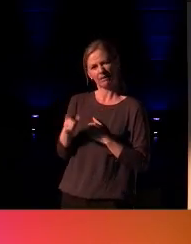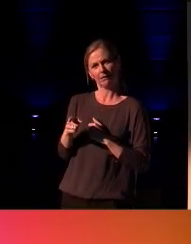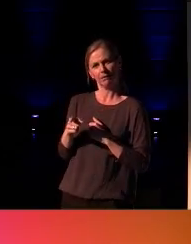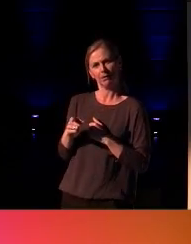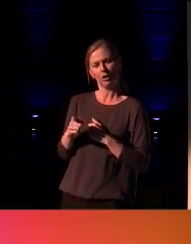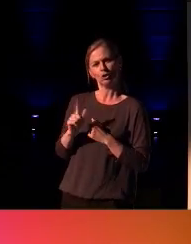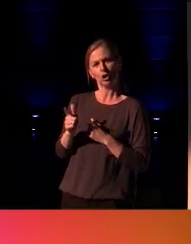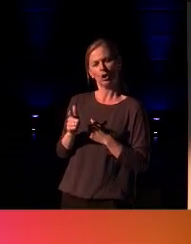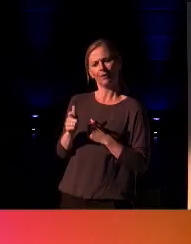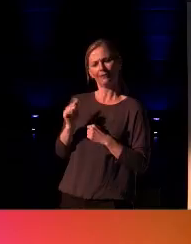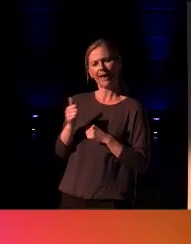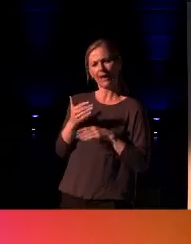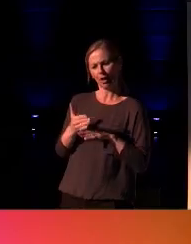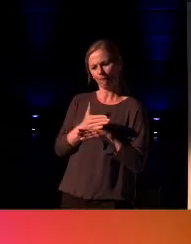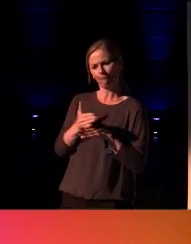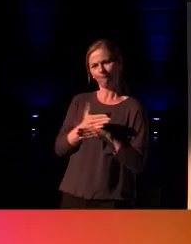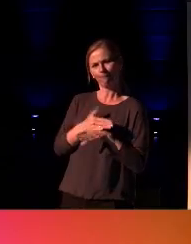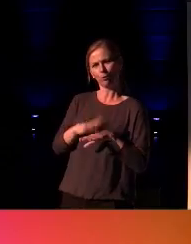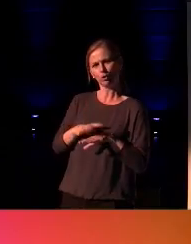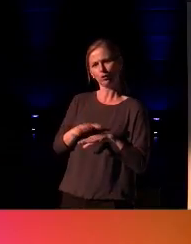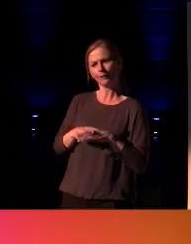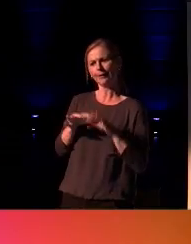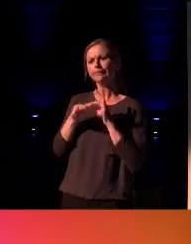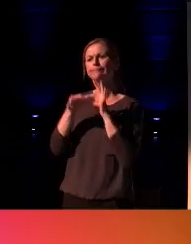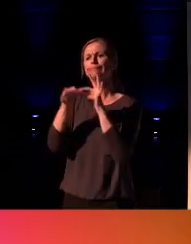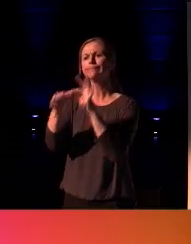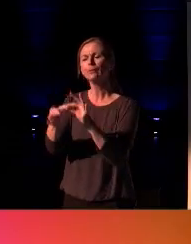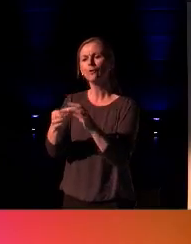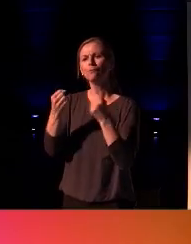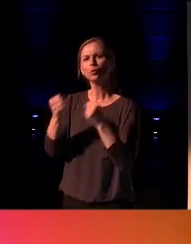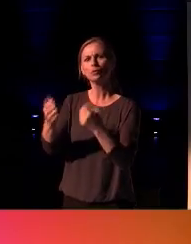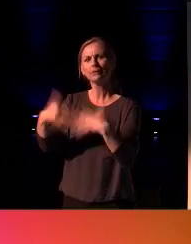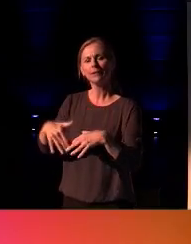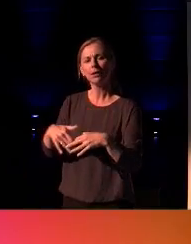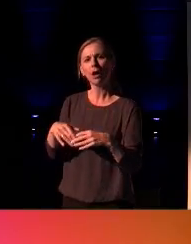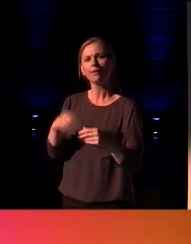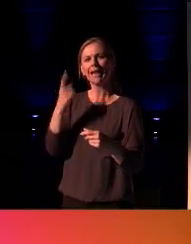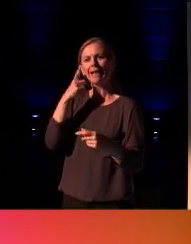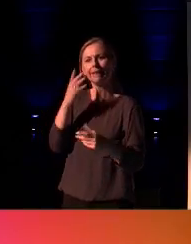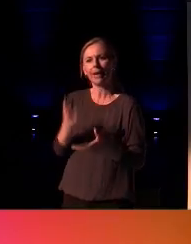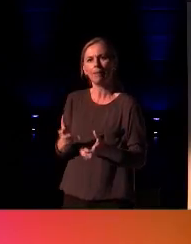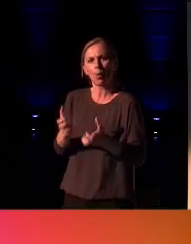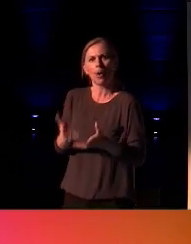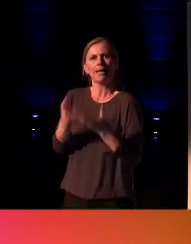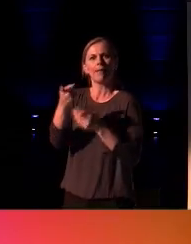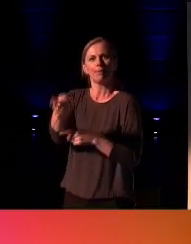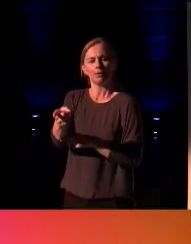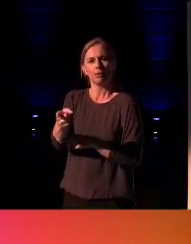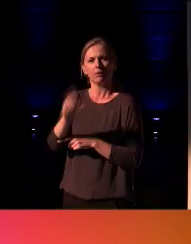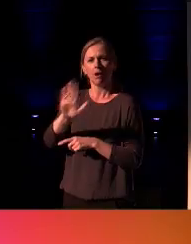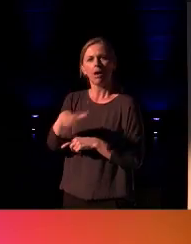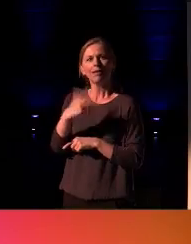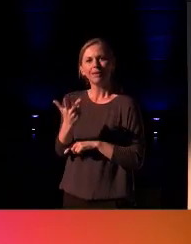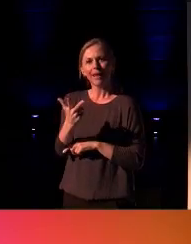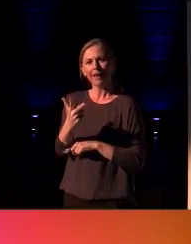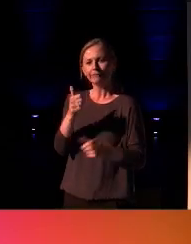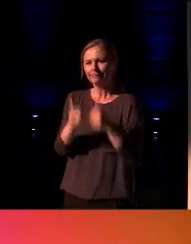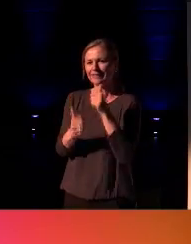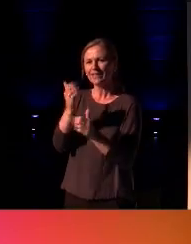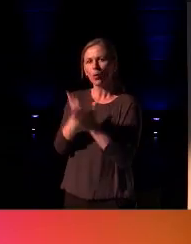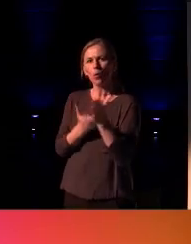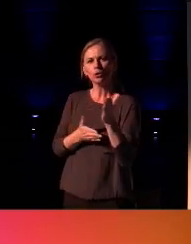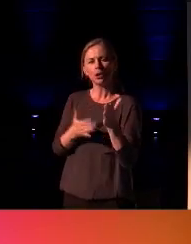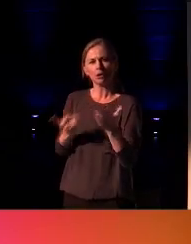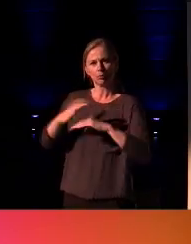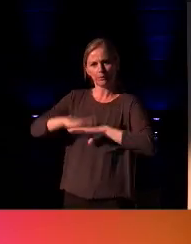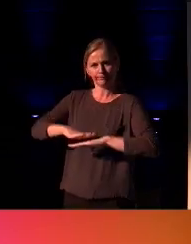den veldig ofte forstadie til funksjonssvikt og til at eldre blir hjelpetrengende. Og det tre viktige årsaker